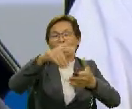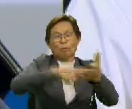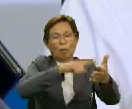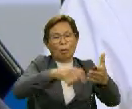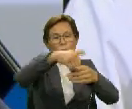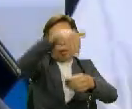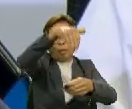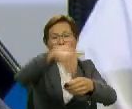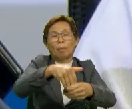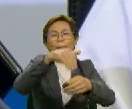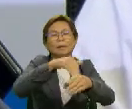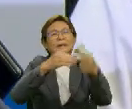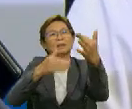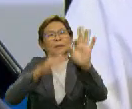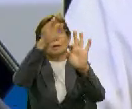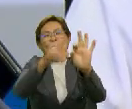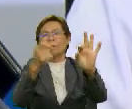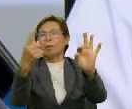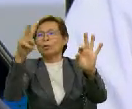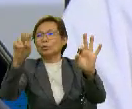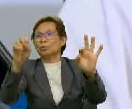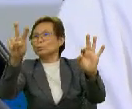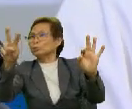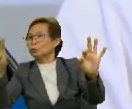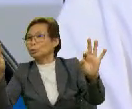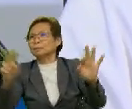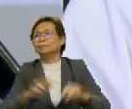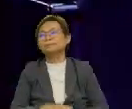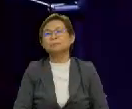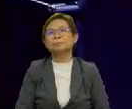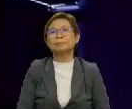pada 19 November 2022.